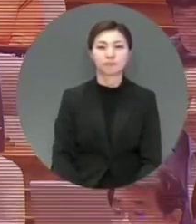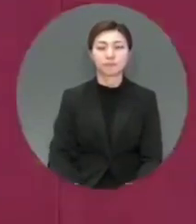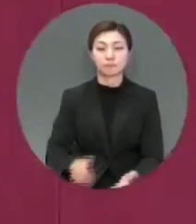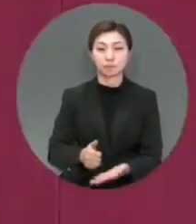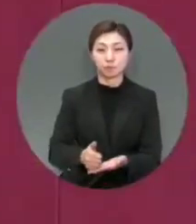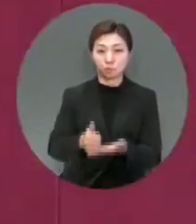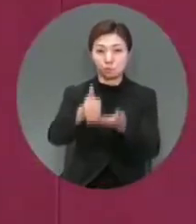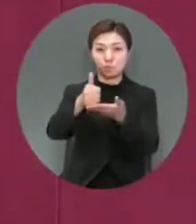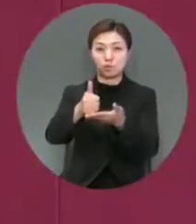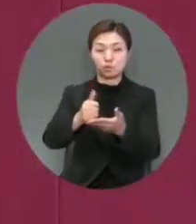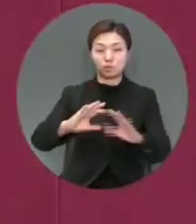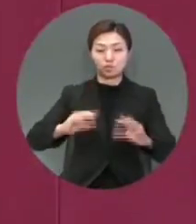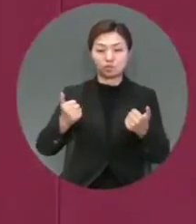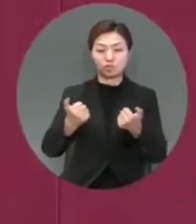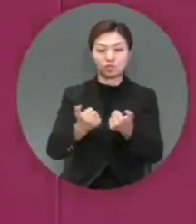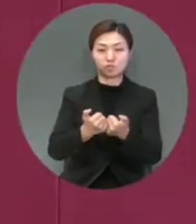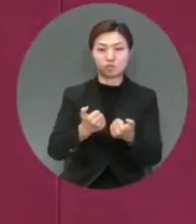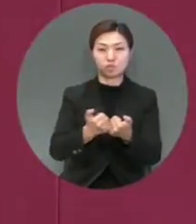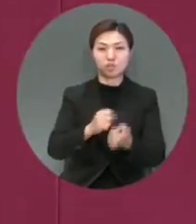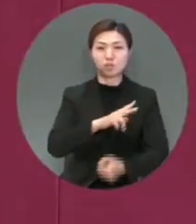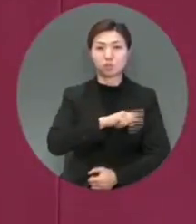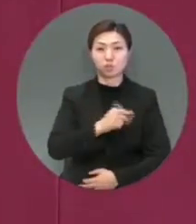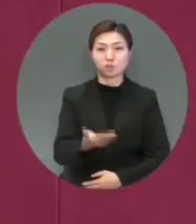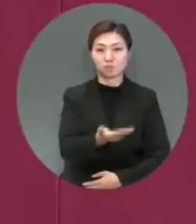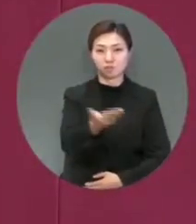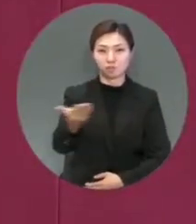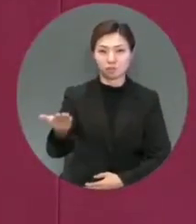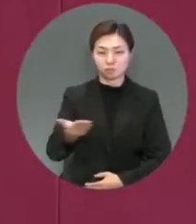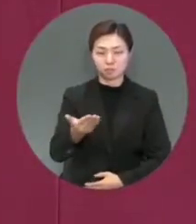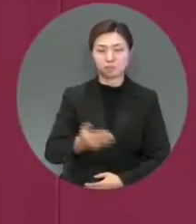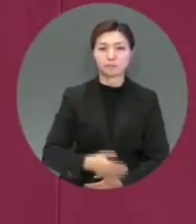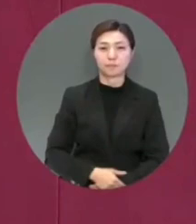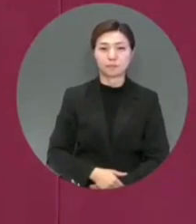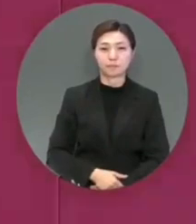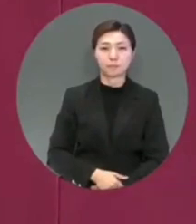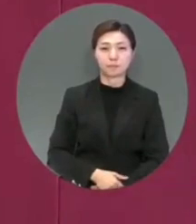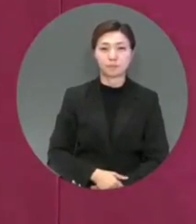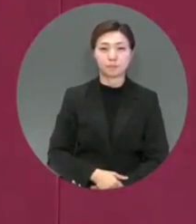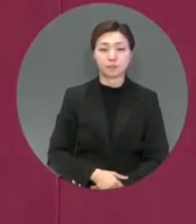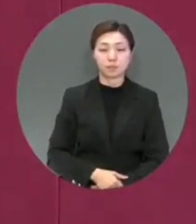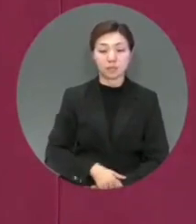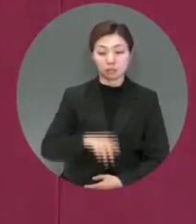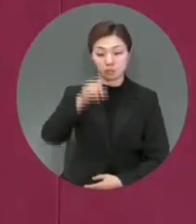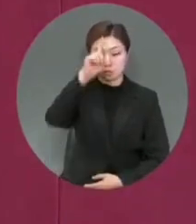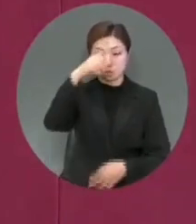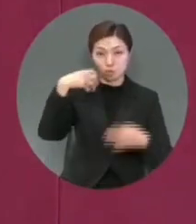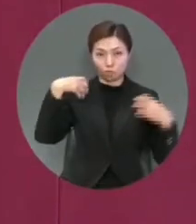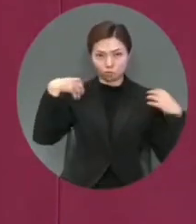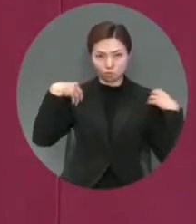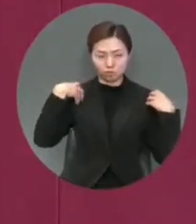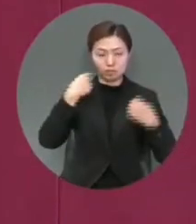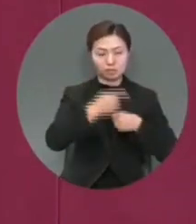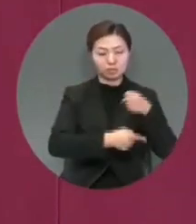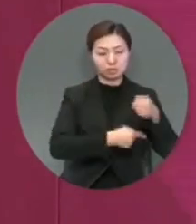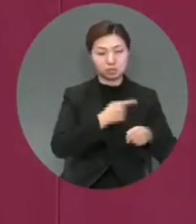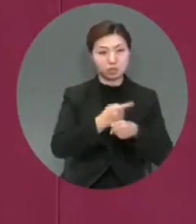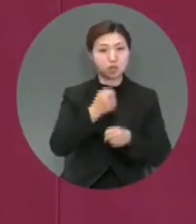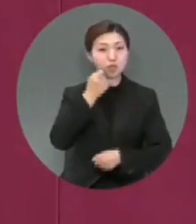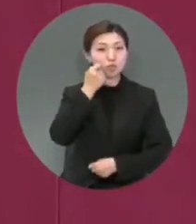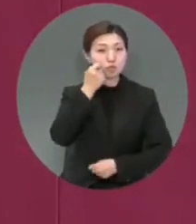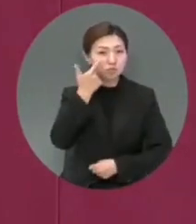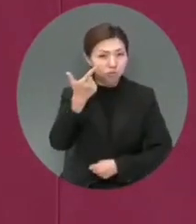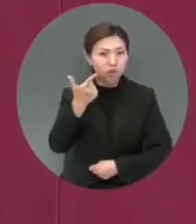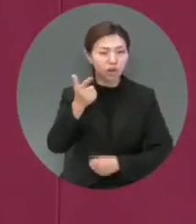존경하는 의원 여러분, 정부는 지난 1년 6개월 동안 시장 중심으로의 경제